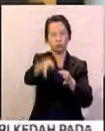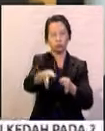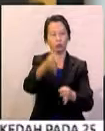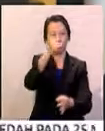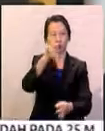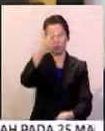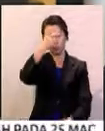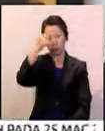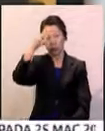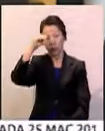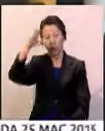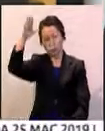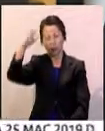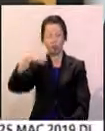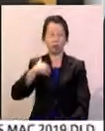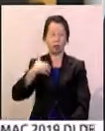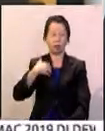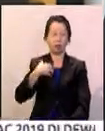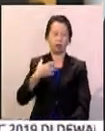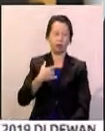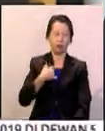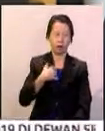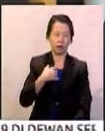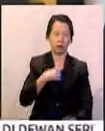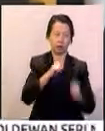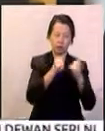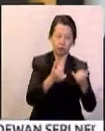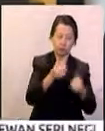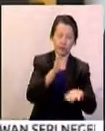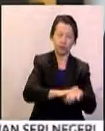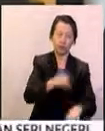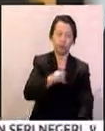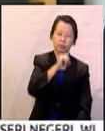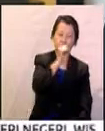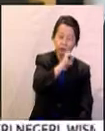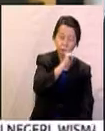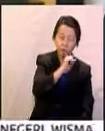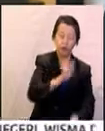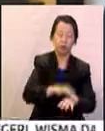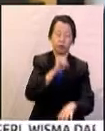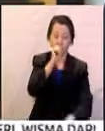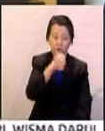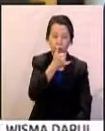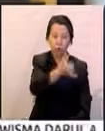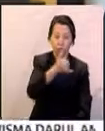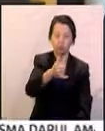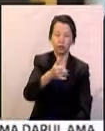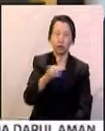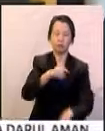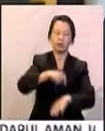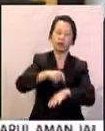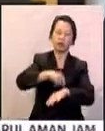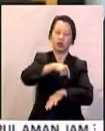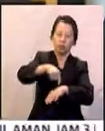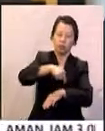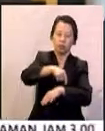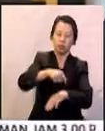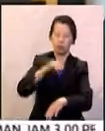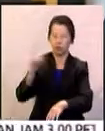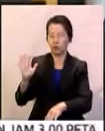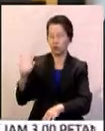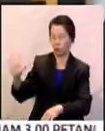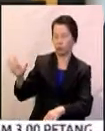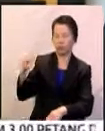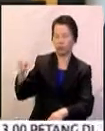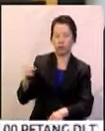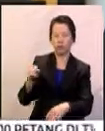abang ada company, label company suruh abang nyanyi kan. Bila jadi kita ambil masa tu kan, jadi lagu ni